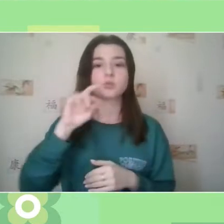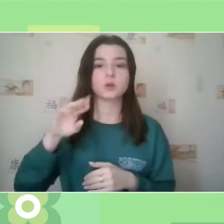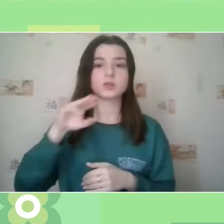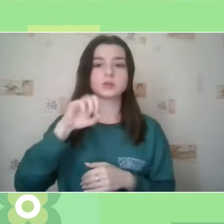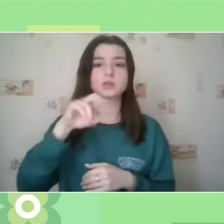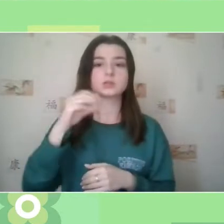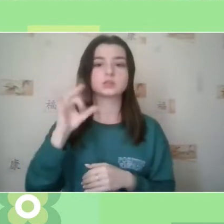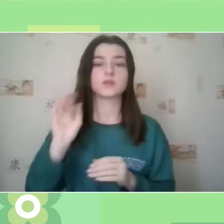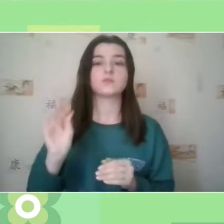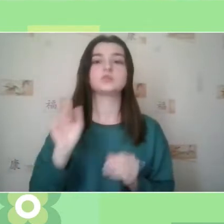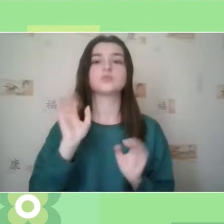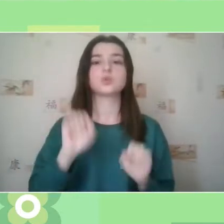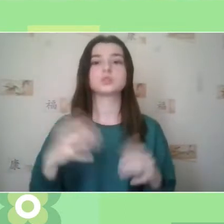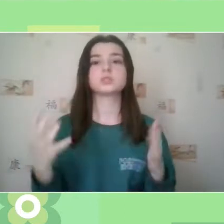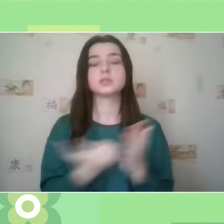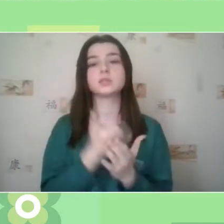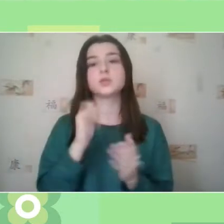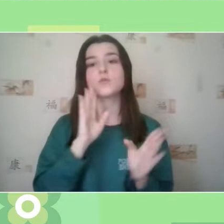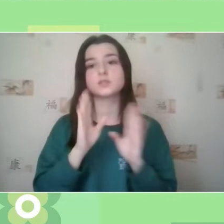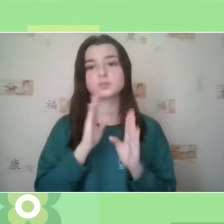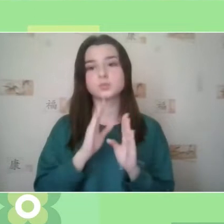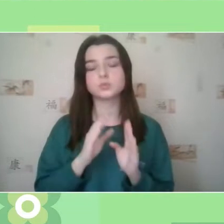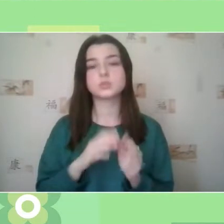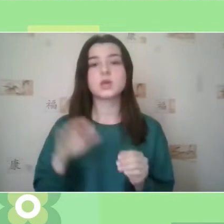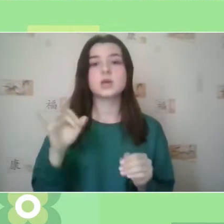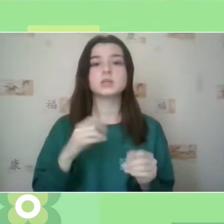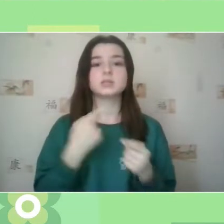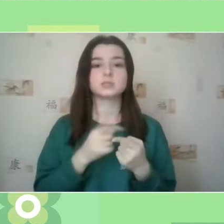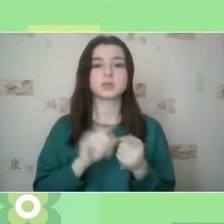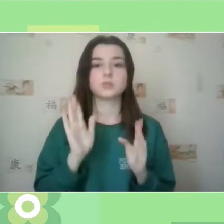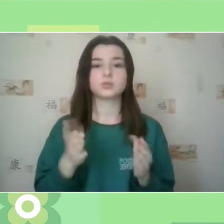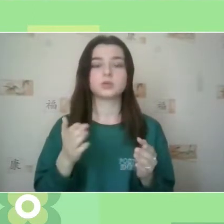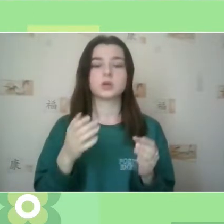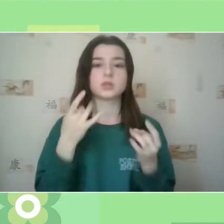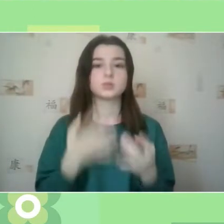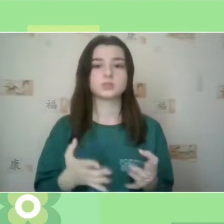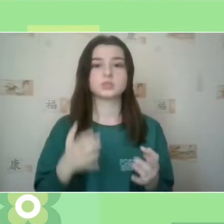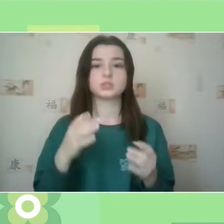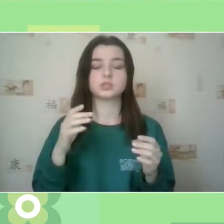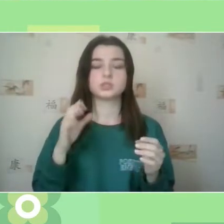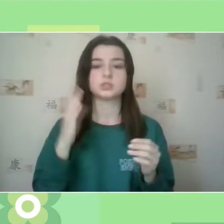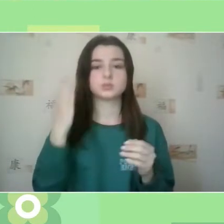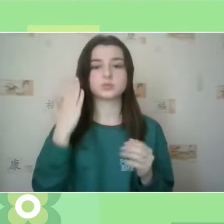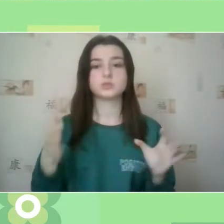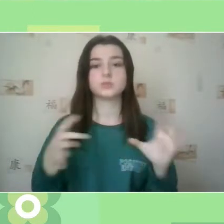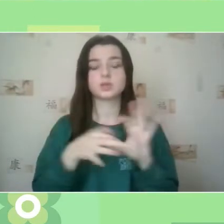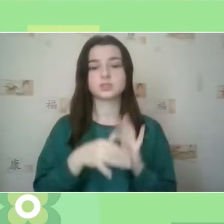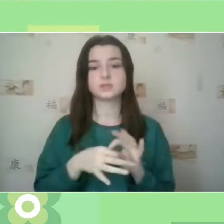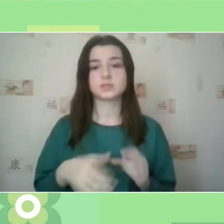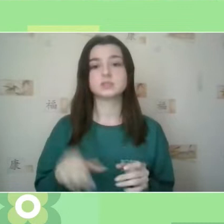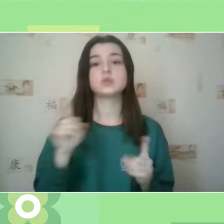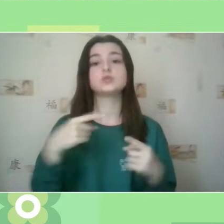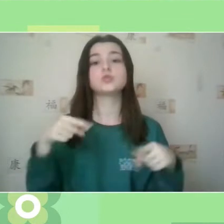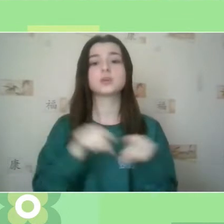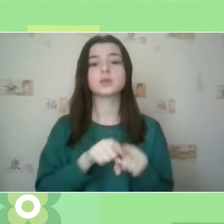мене у Фейсбуці, в Інстаграмі. Це найпростіші методи зі мною зв'язатися. Отже, про те, що таке ресурси. Щоб трошки